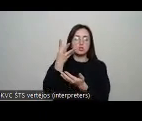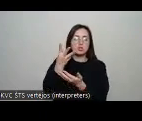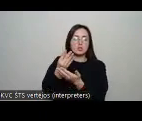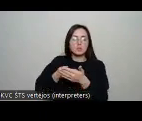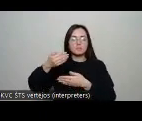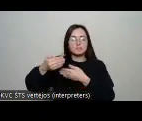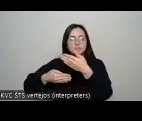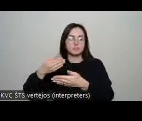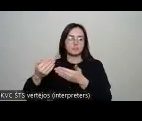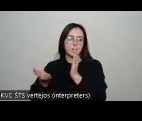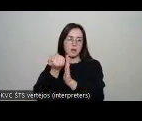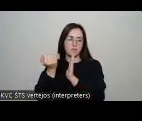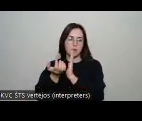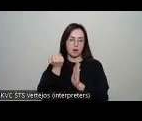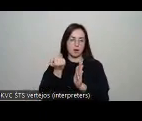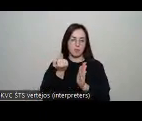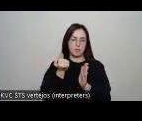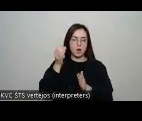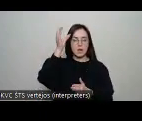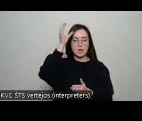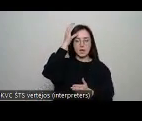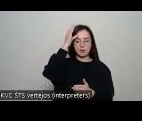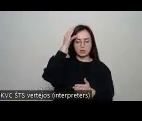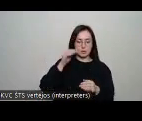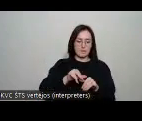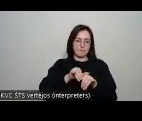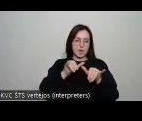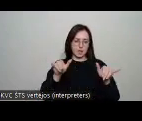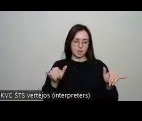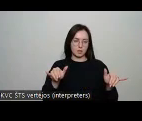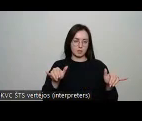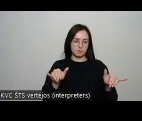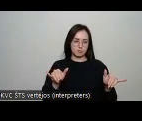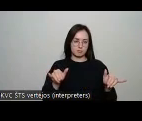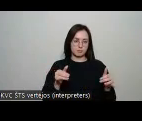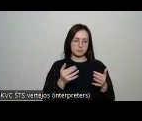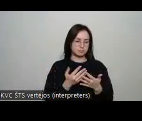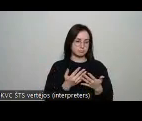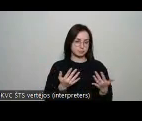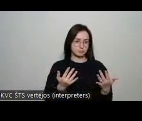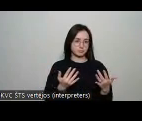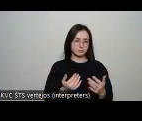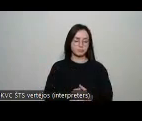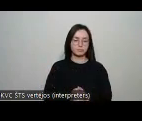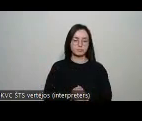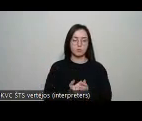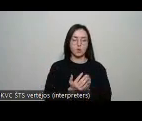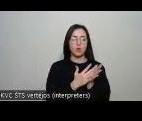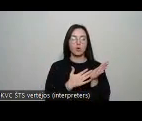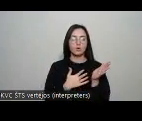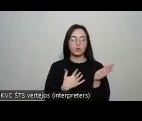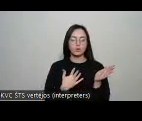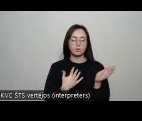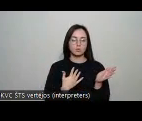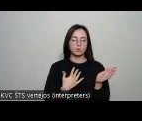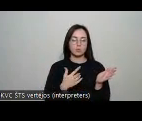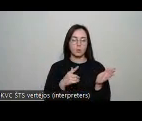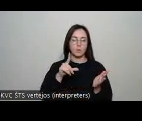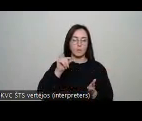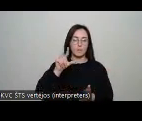ar intelektuali plėtra. Ir toliau eina darni plėtra,